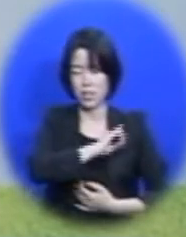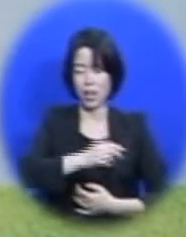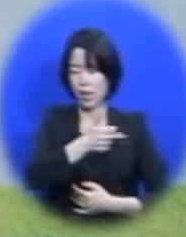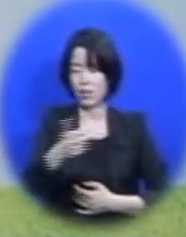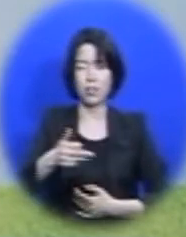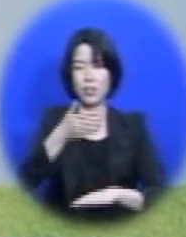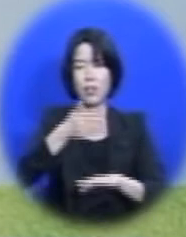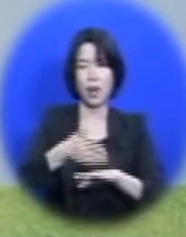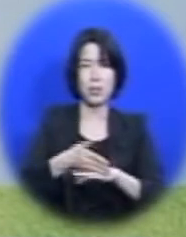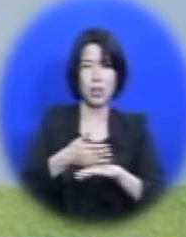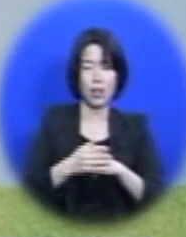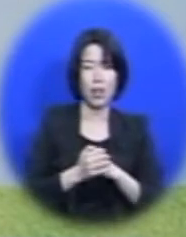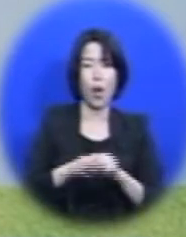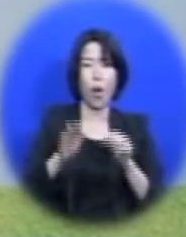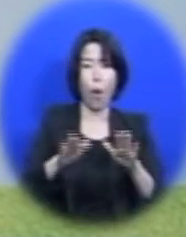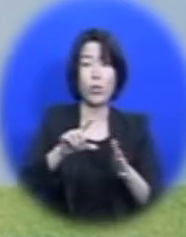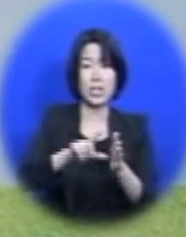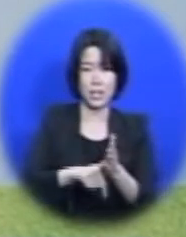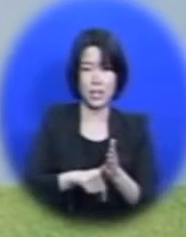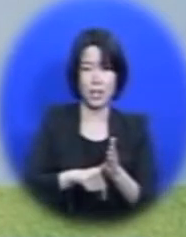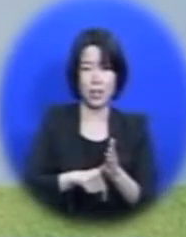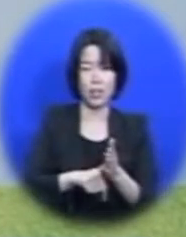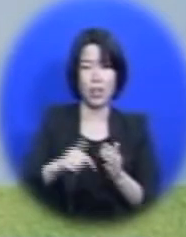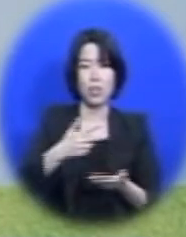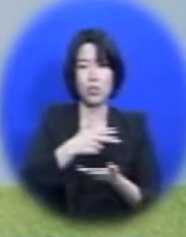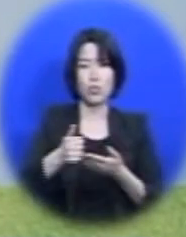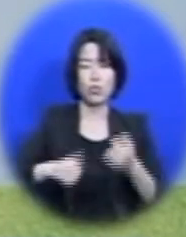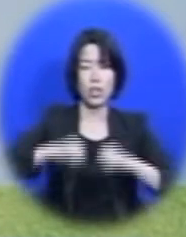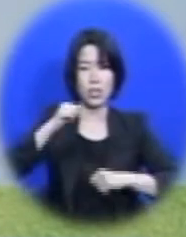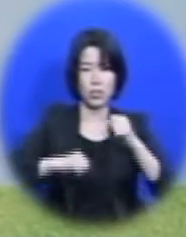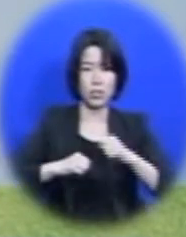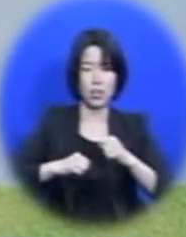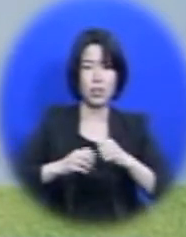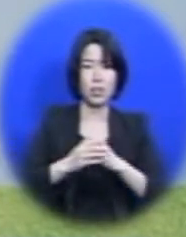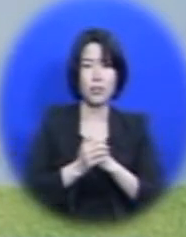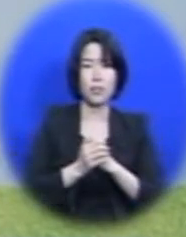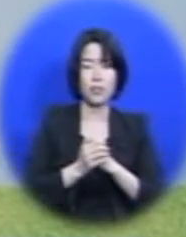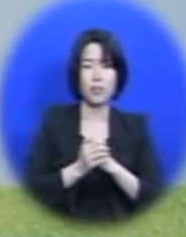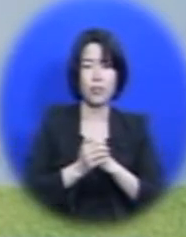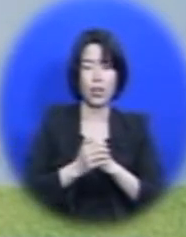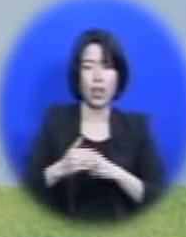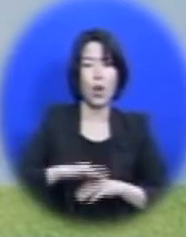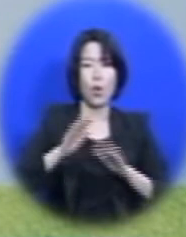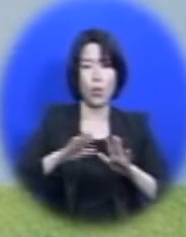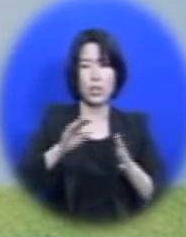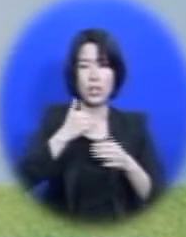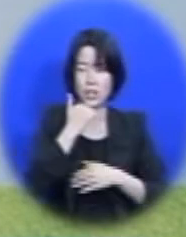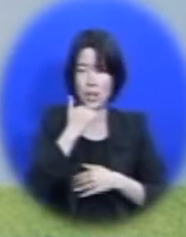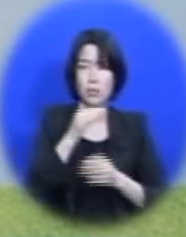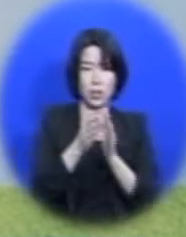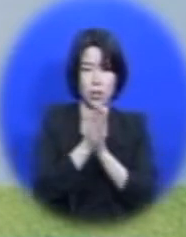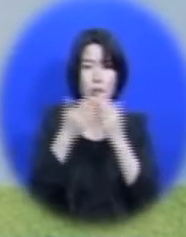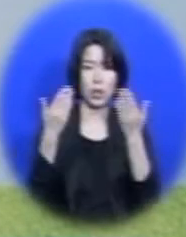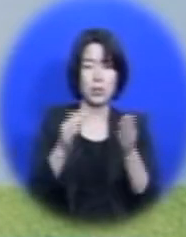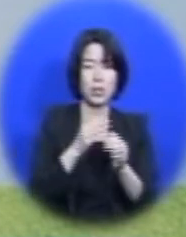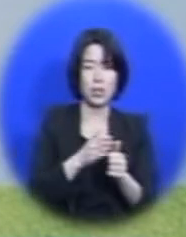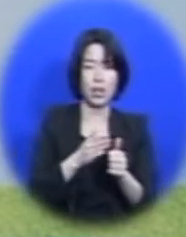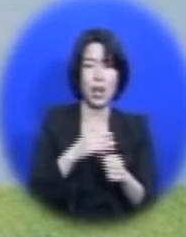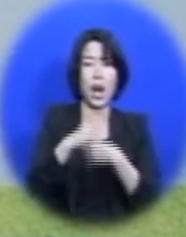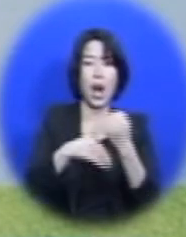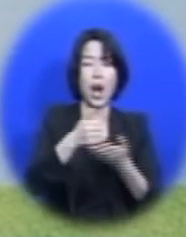감사죠. 오늘 이 시간 주의 역사를 우리가 기다리면서 기도합시다. 하나님